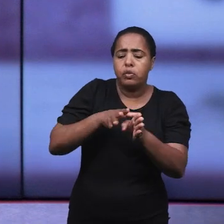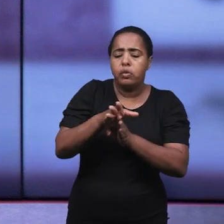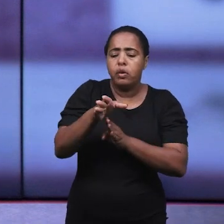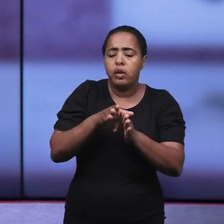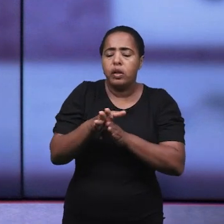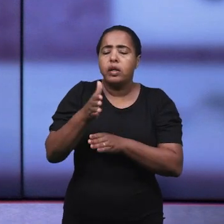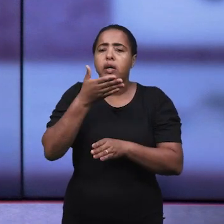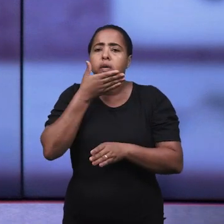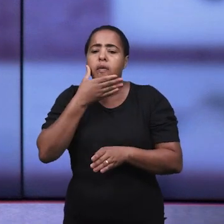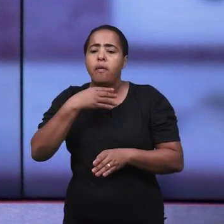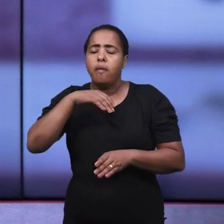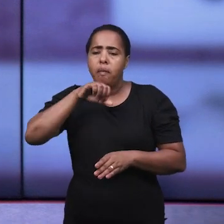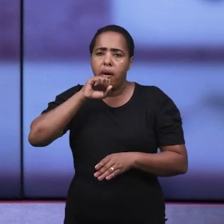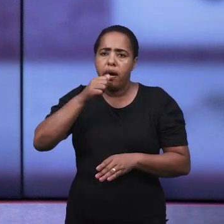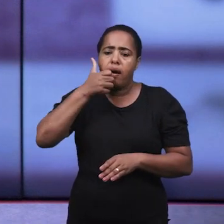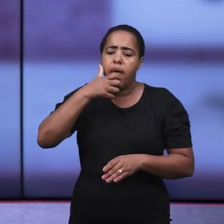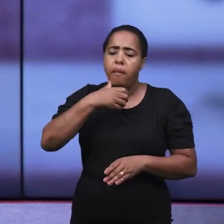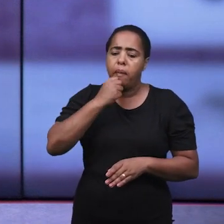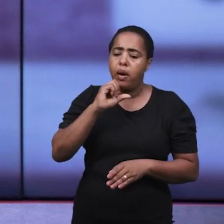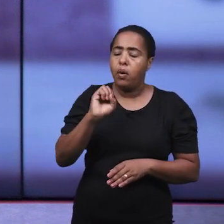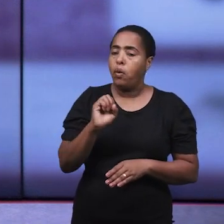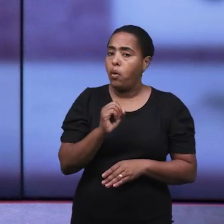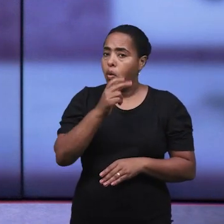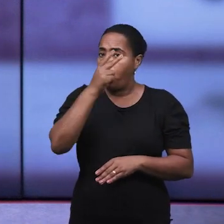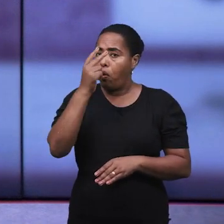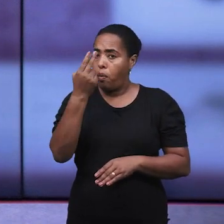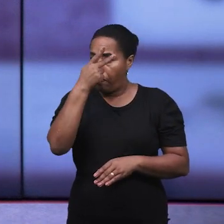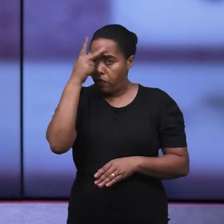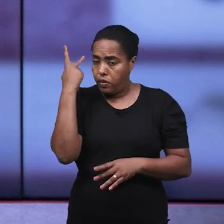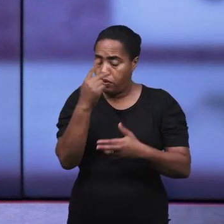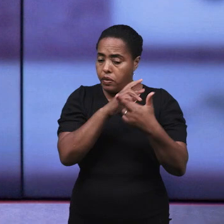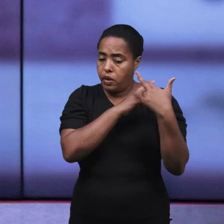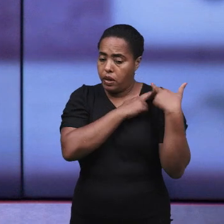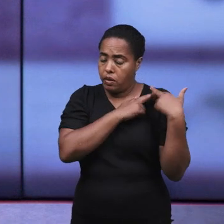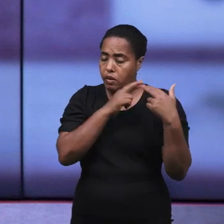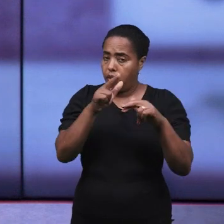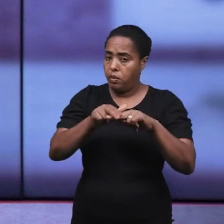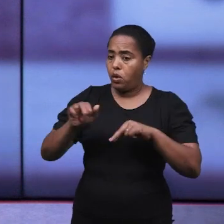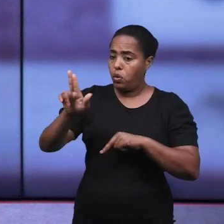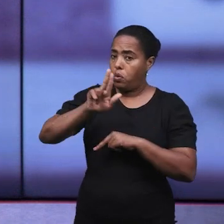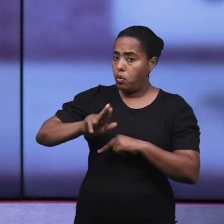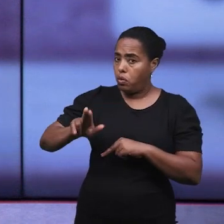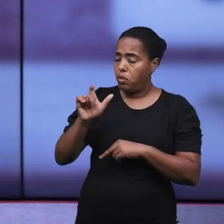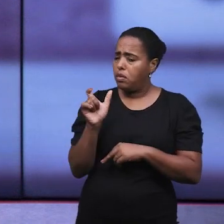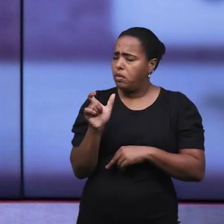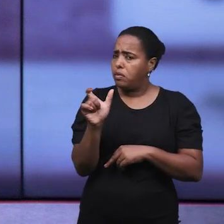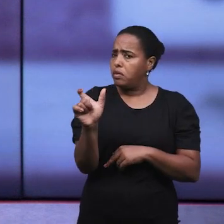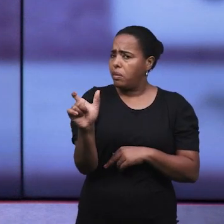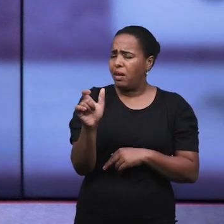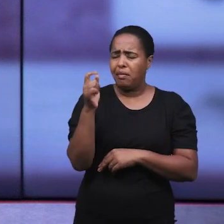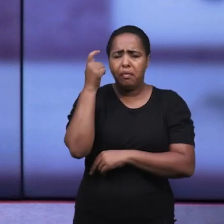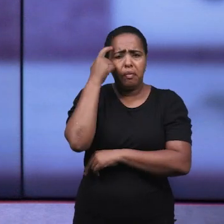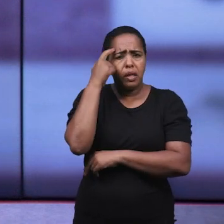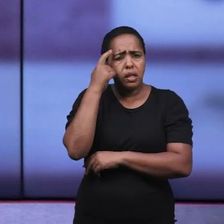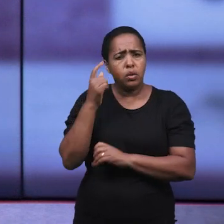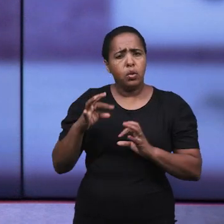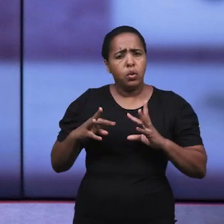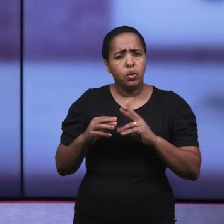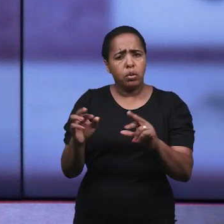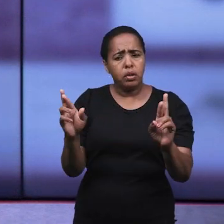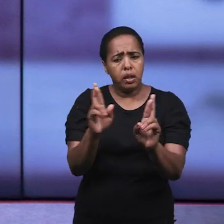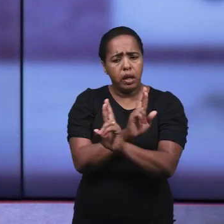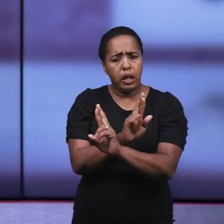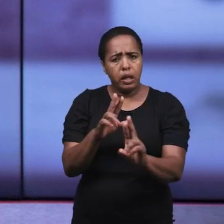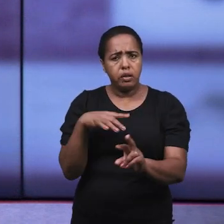socialement dirigé par les parents ou responsables par le moyen des interactions des mots. Nous avons déjà